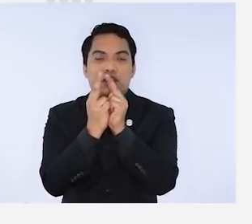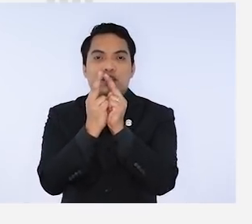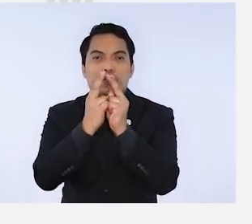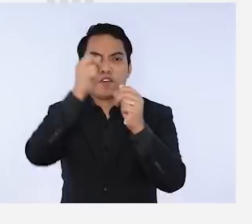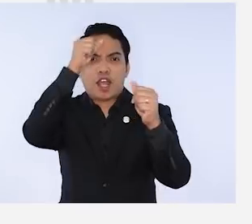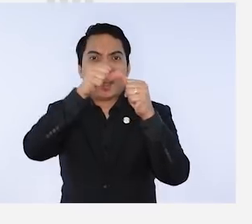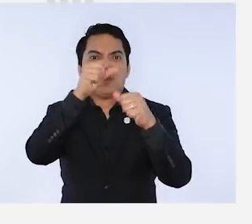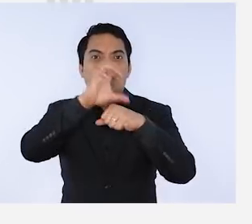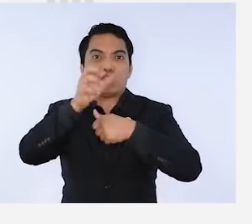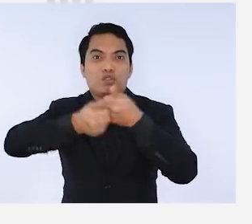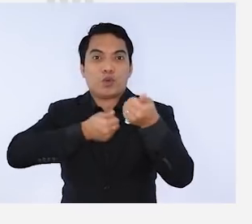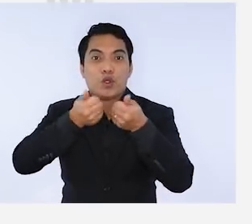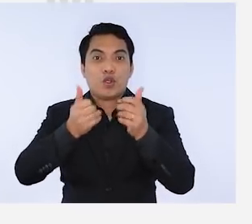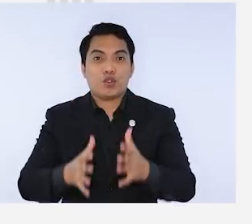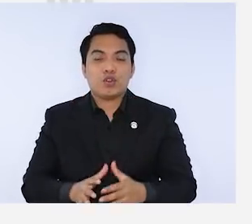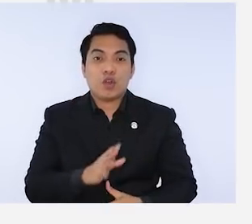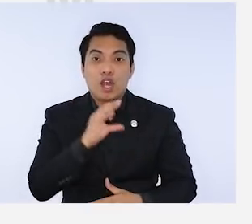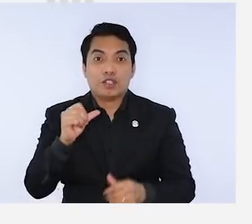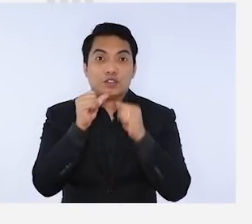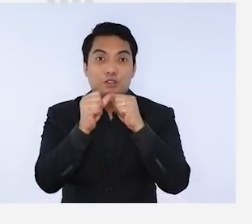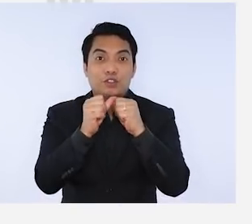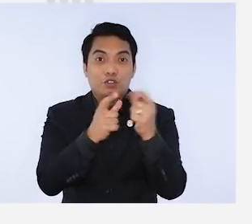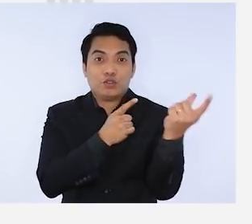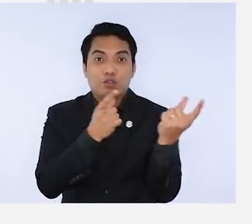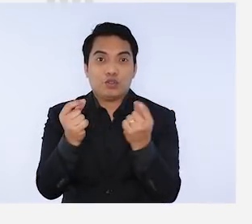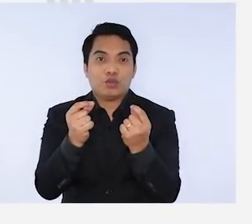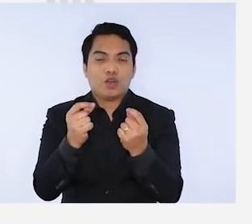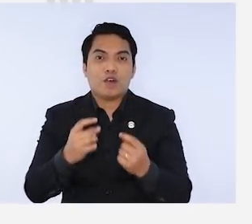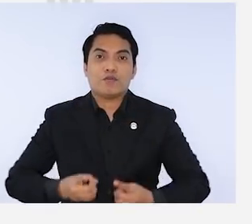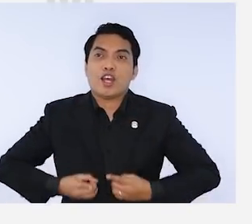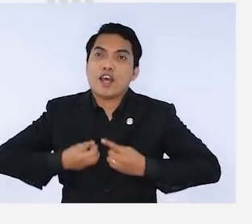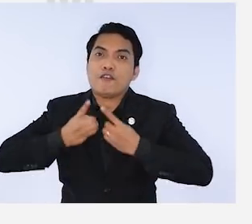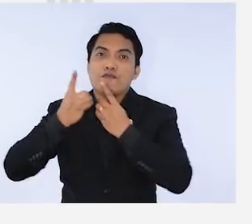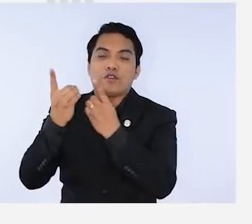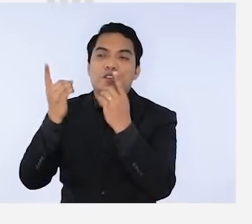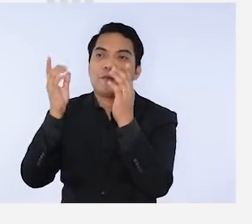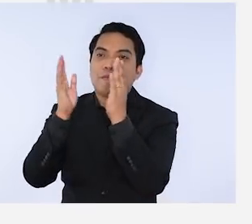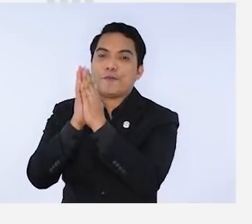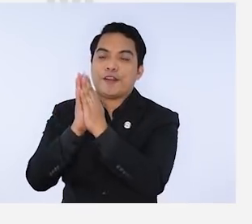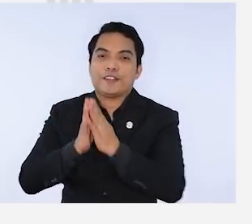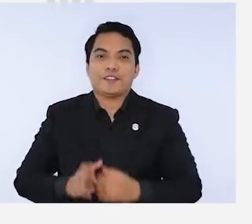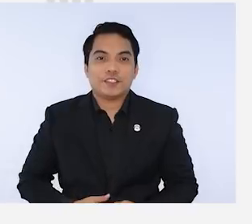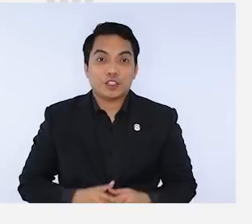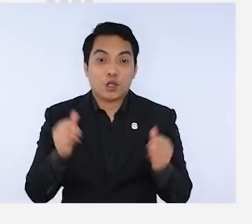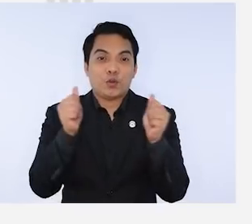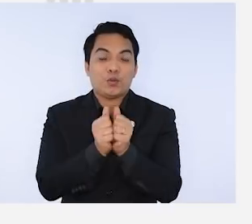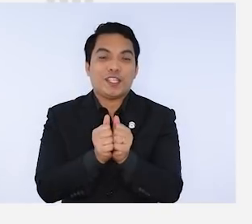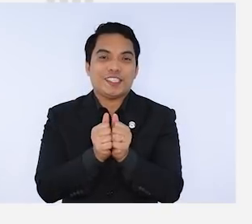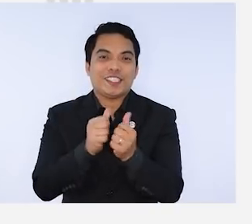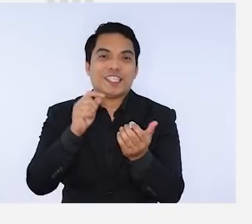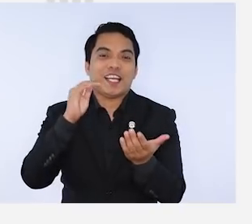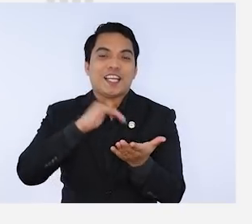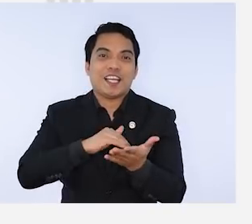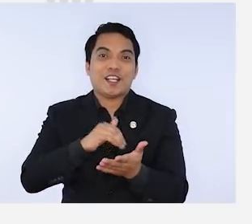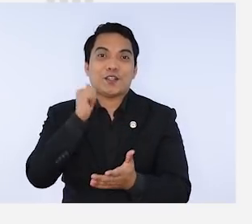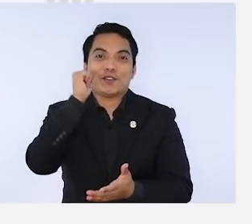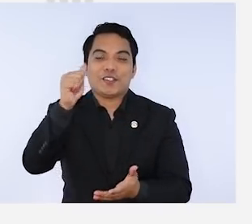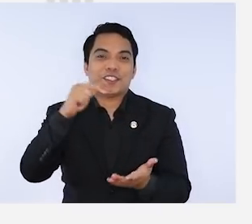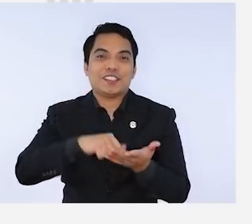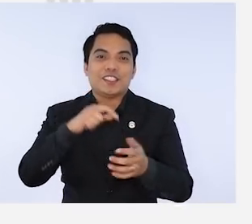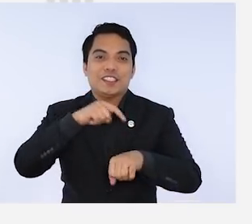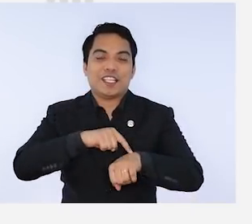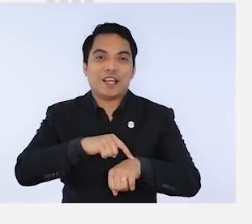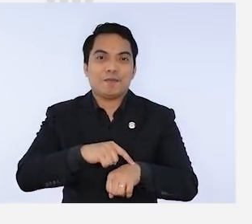of the church administration and continue to do our devotional prayers. Samahan niyo po kaming muli bukas sa ganitong